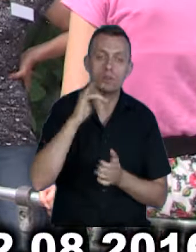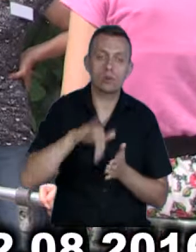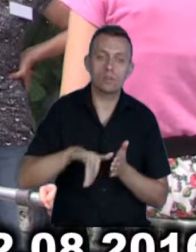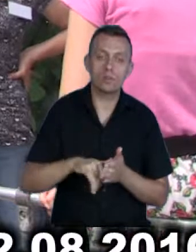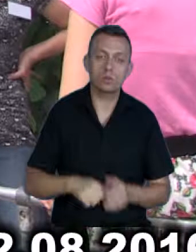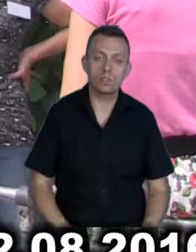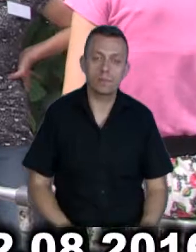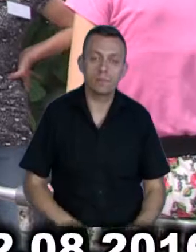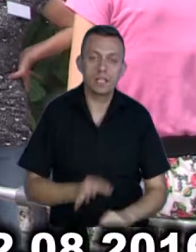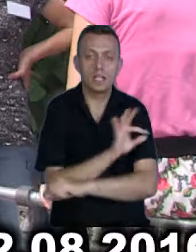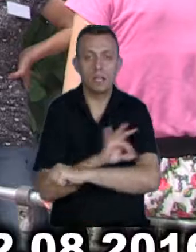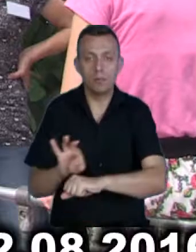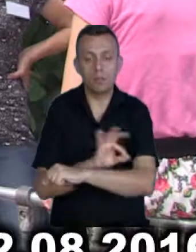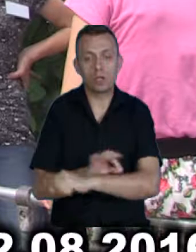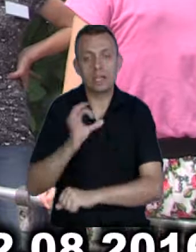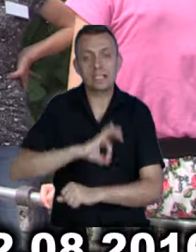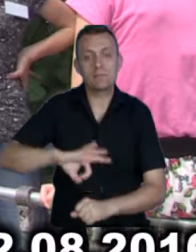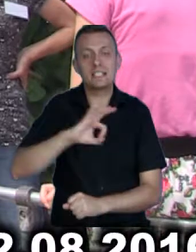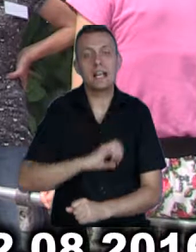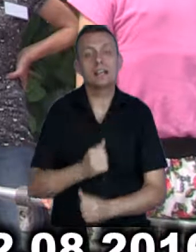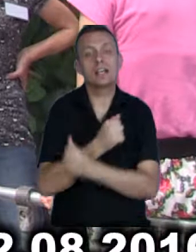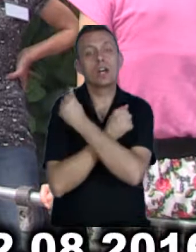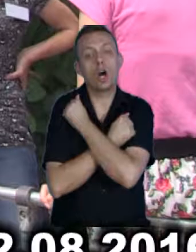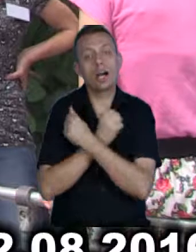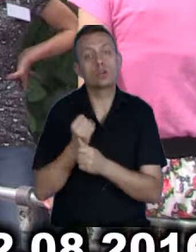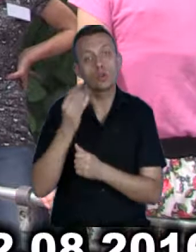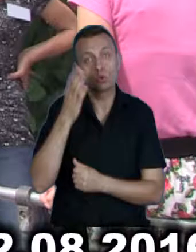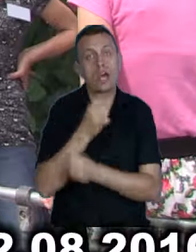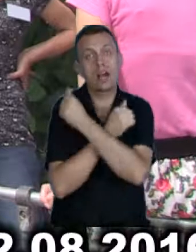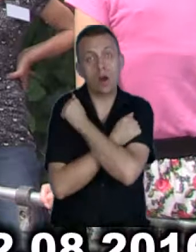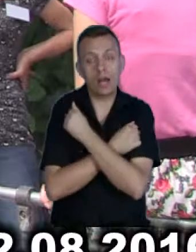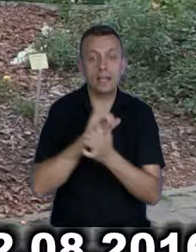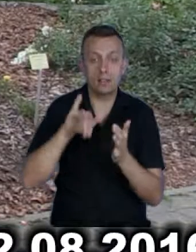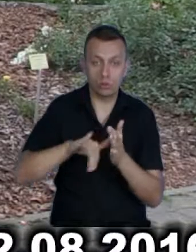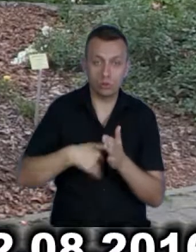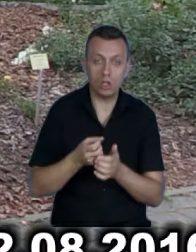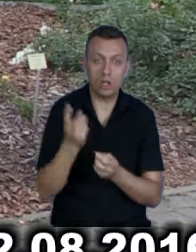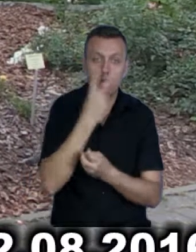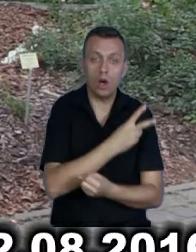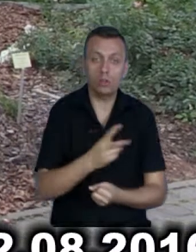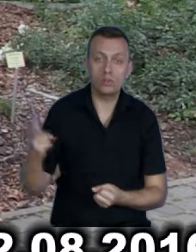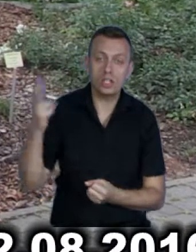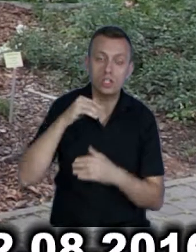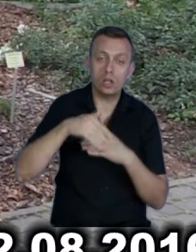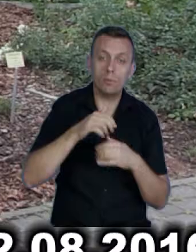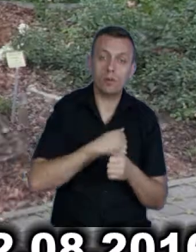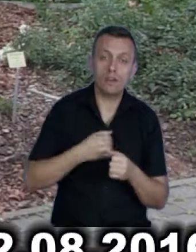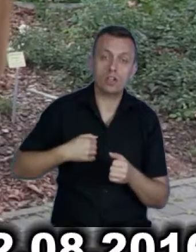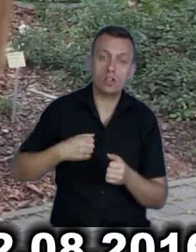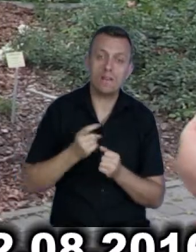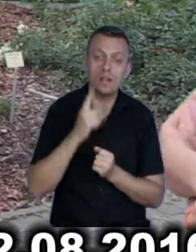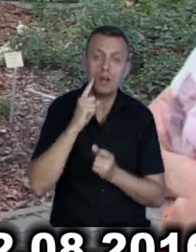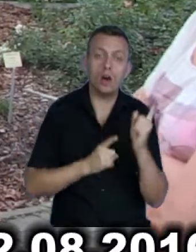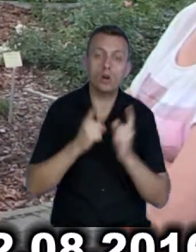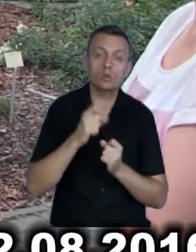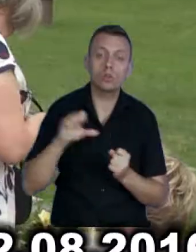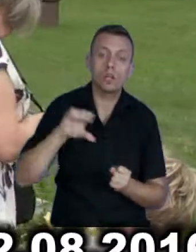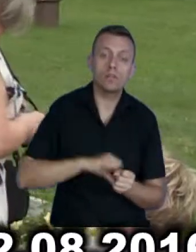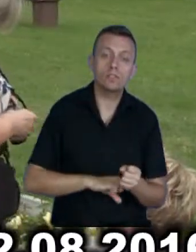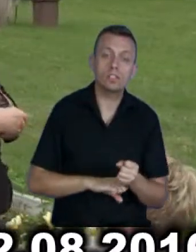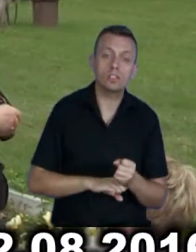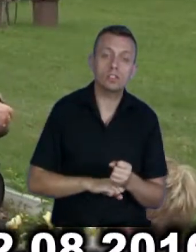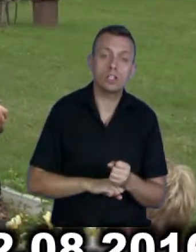projektu Kochasz Róże, Kochaj Kutno mieszkańcy naszego miasta odwiedzili ogród botaniczny w Powsinie. Ogród botaniczny został założony w 1928 roku,